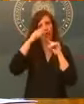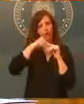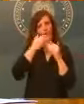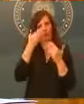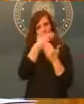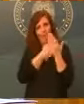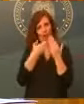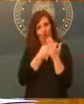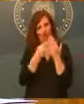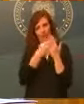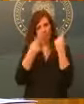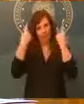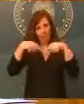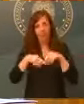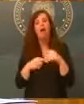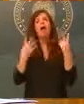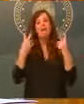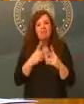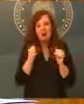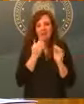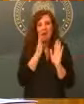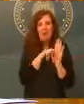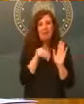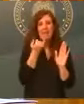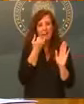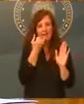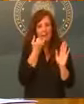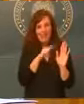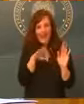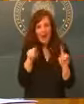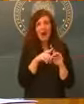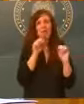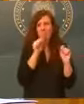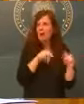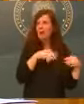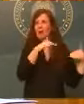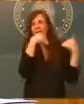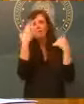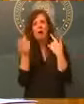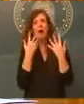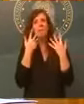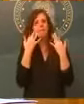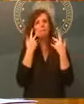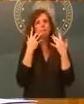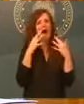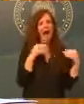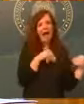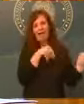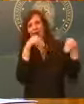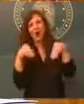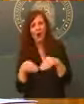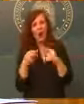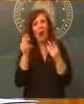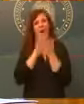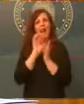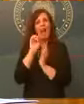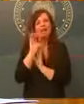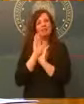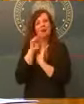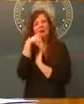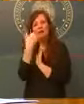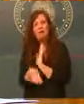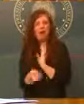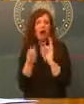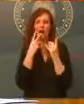portarli anche al parco, i bambini più piccoli, a fare lezione quando il tempo lo consente e farli stare vicino alla natura.